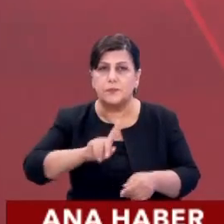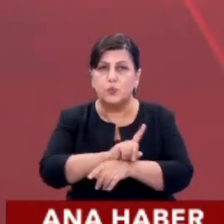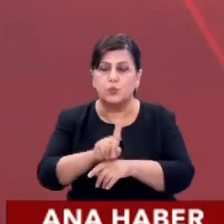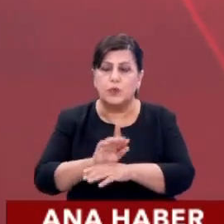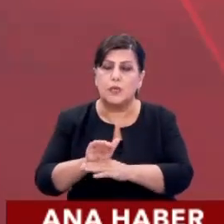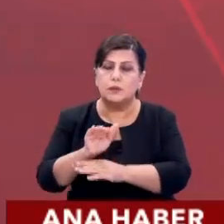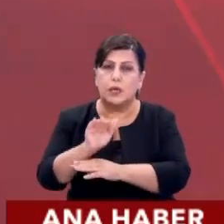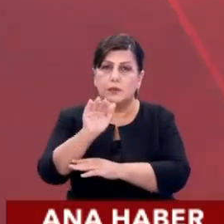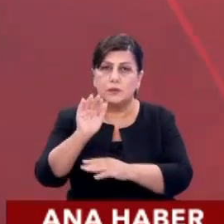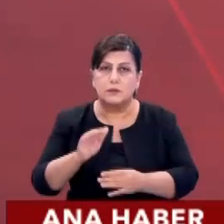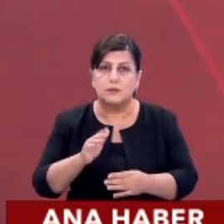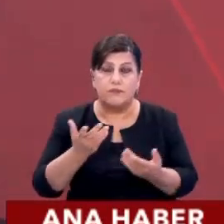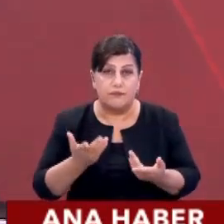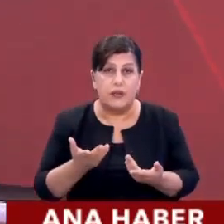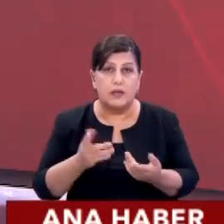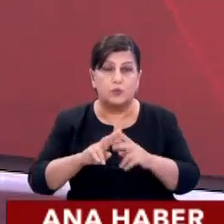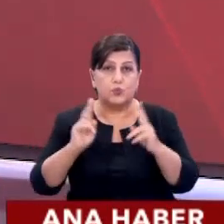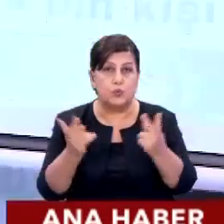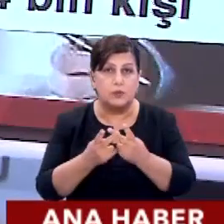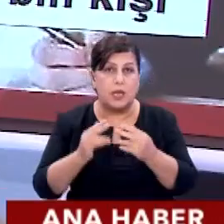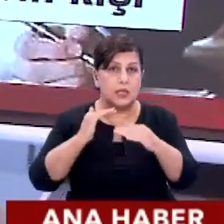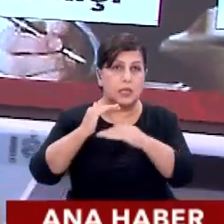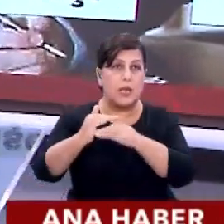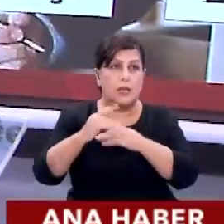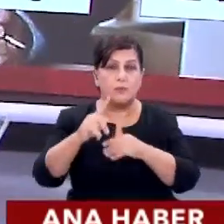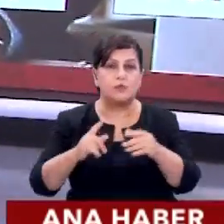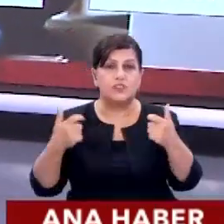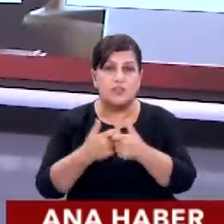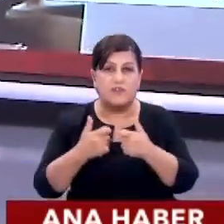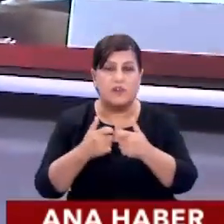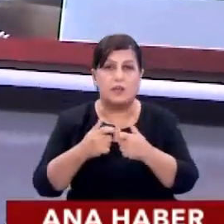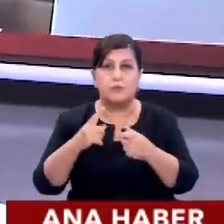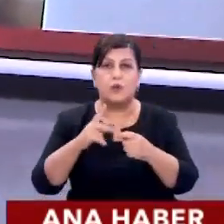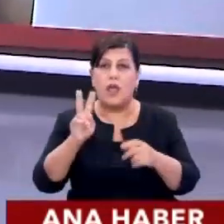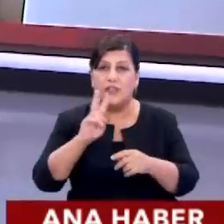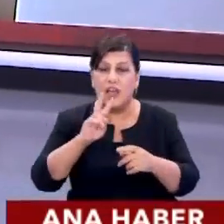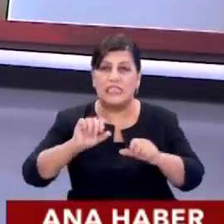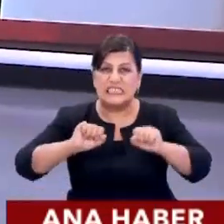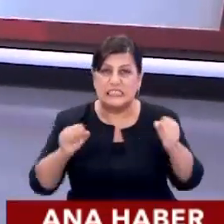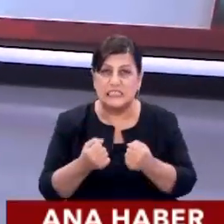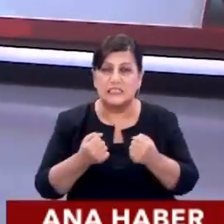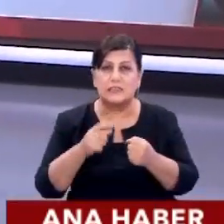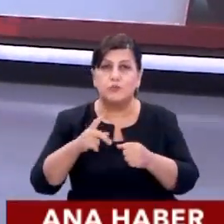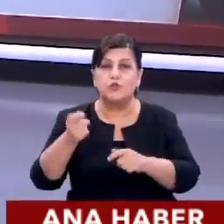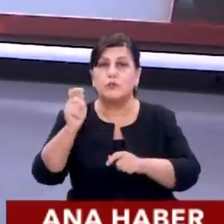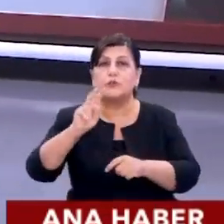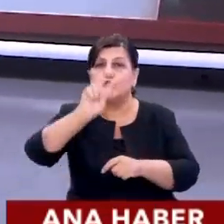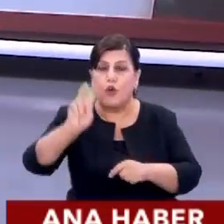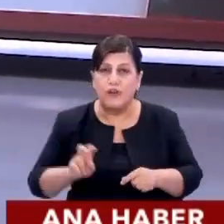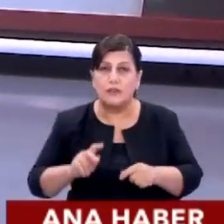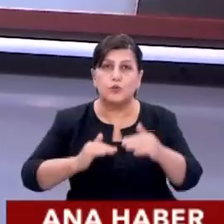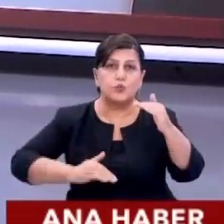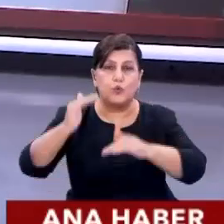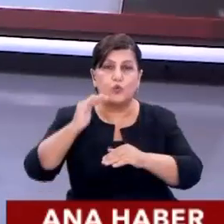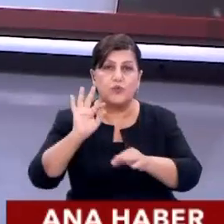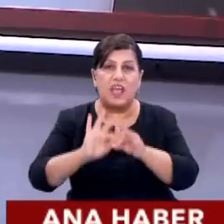yaşarsınız ve dünya genelinde bu savaş Bu enerji krizi bu döviz bu yüksek